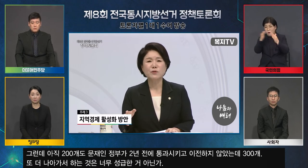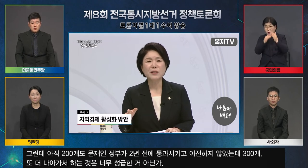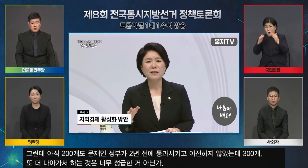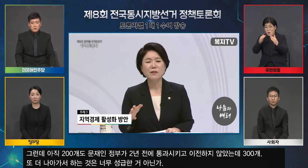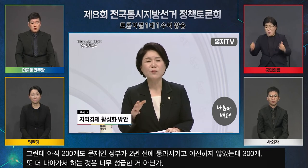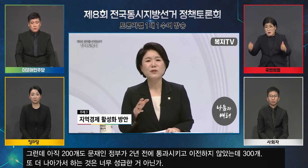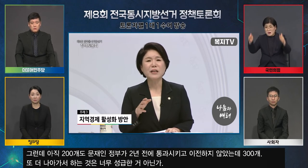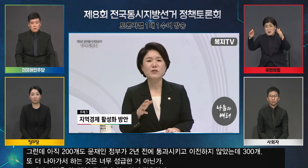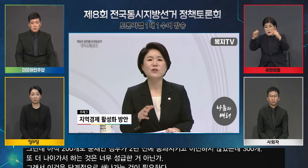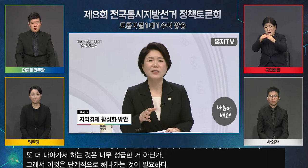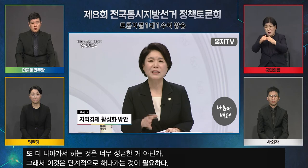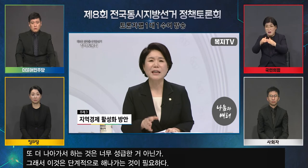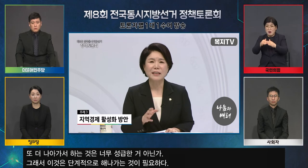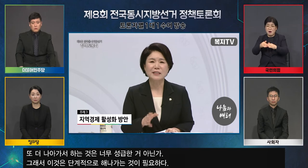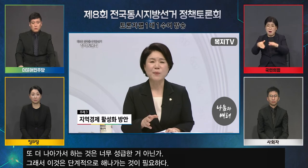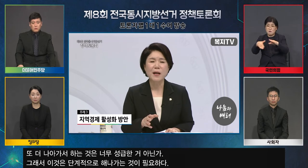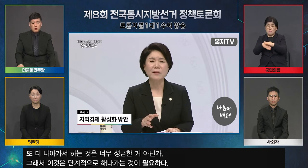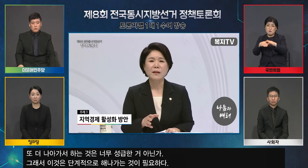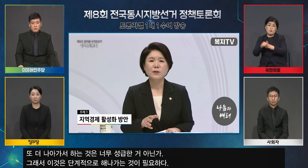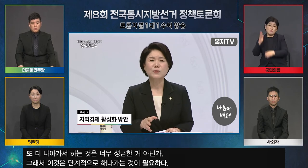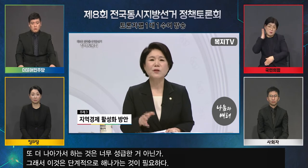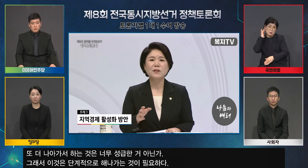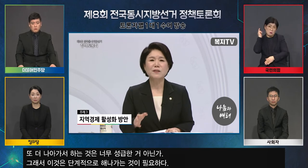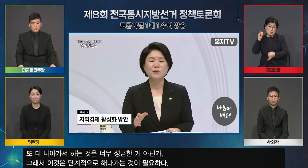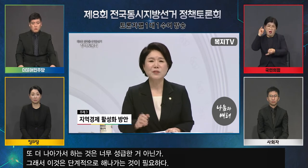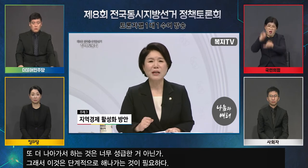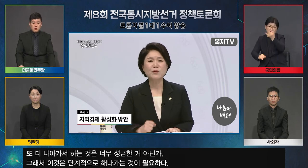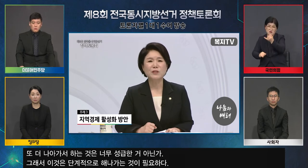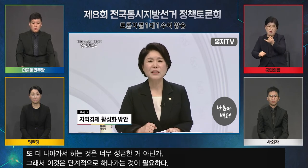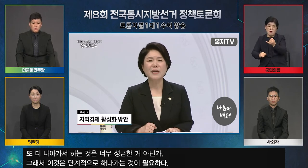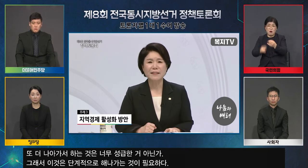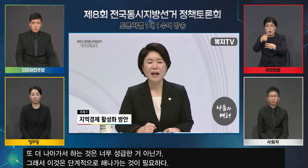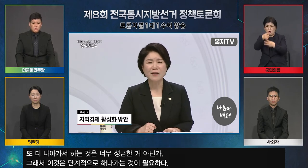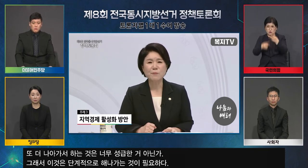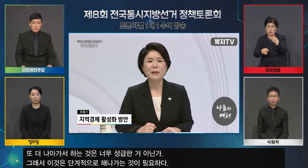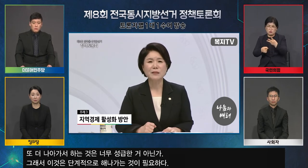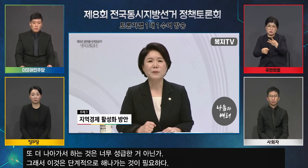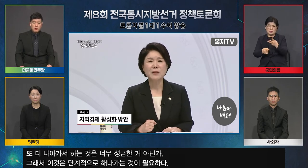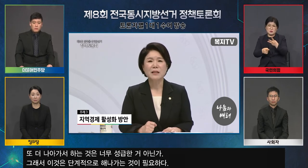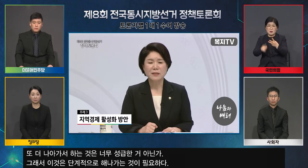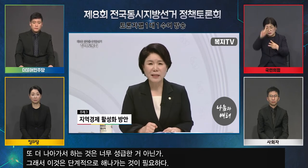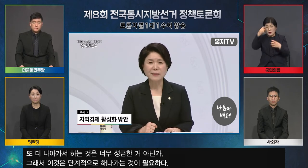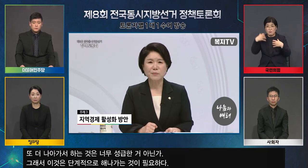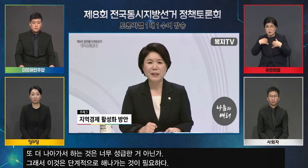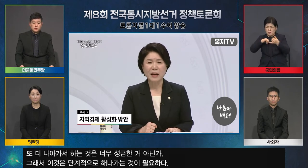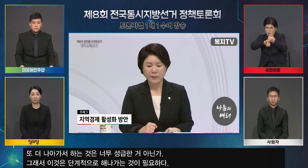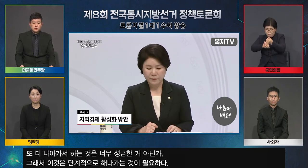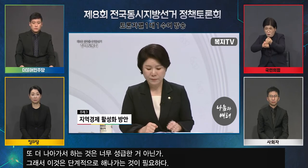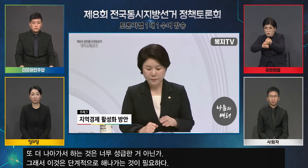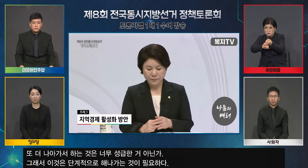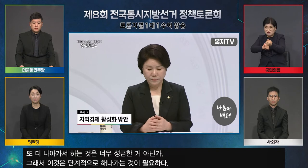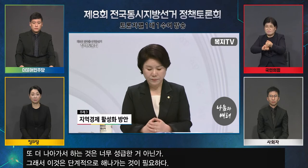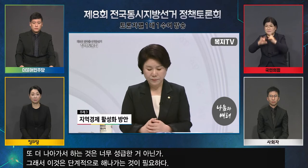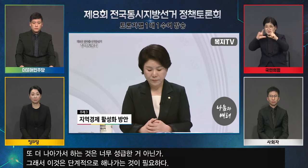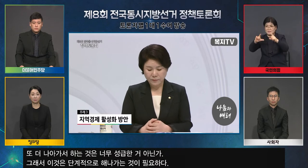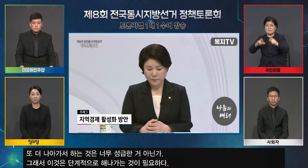이전은 문재인 정부는 약속을 지키지 않았지만 윤석열 정부는 약속을 지키겠다. 이런 말씀을 드리겠습니다.